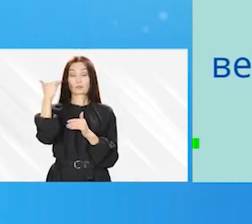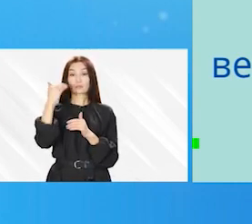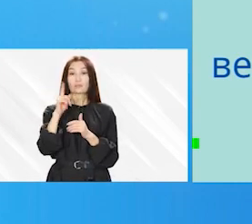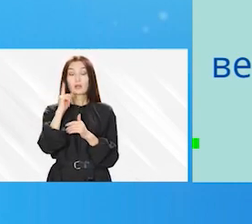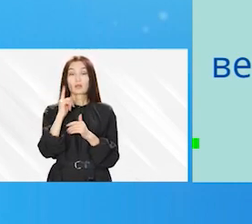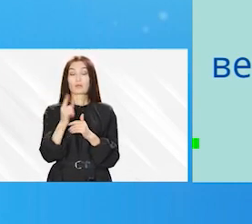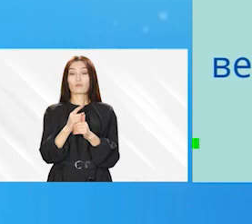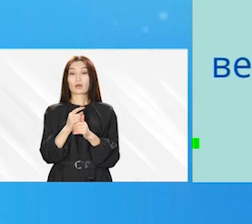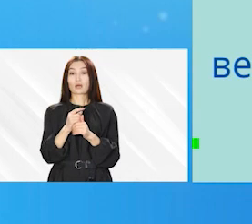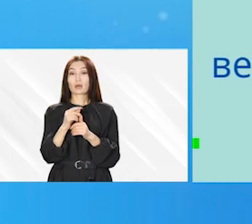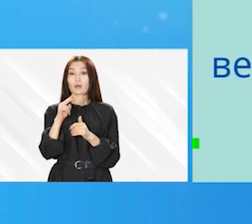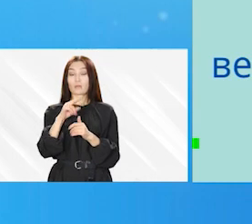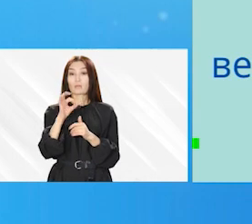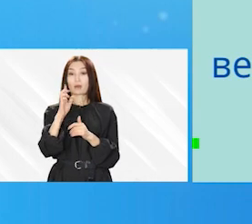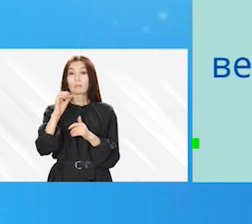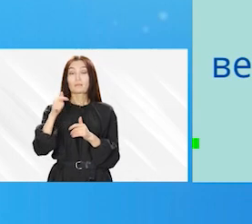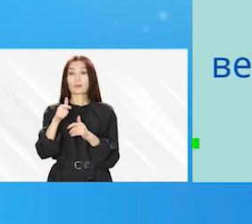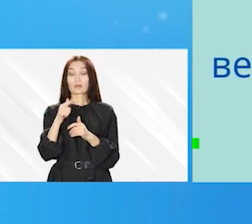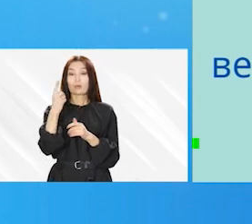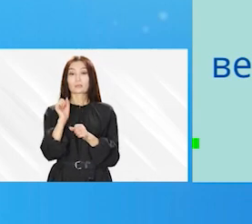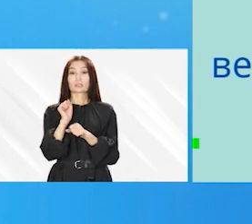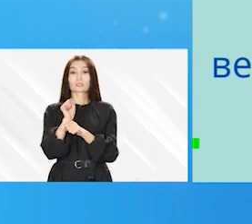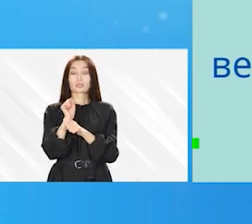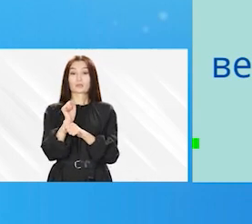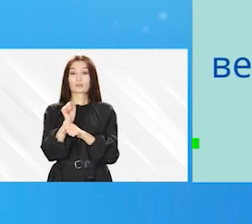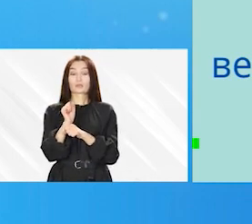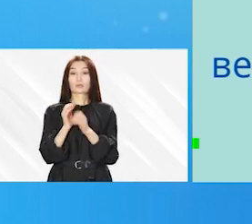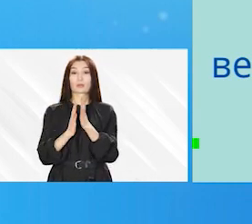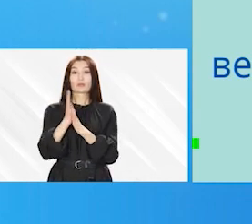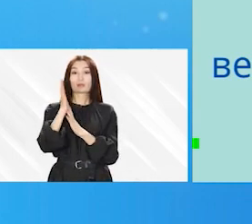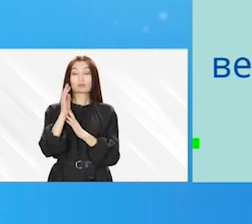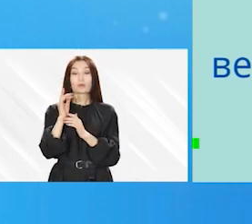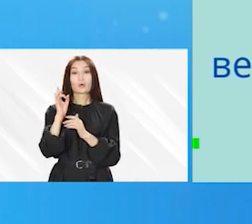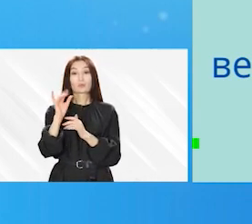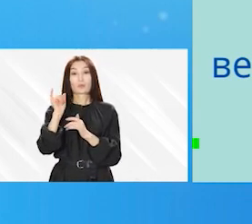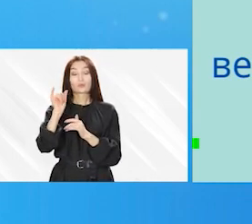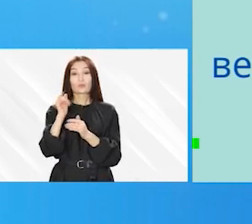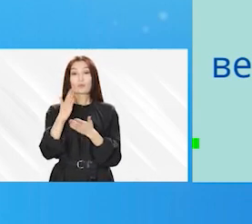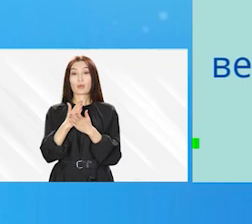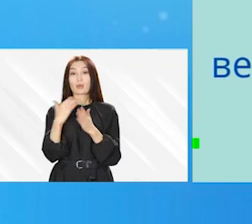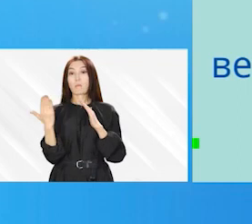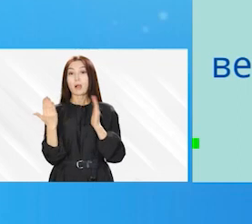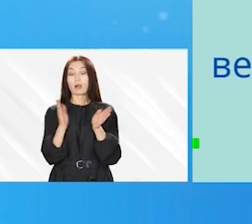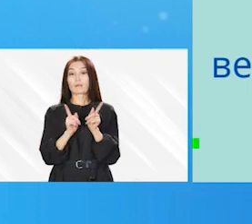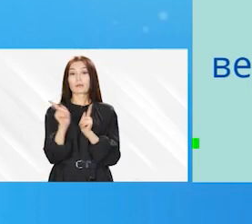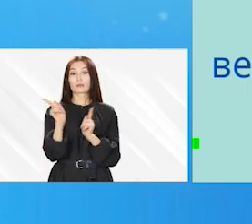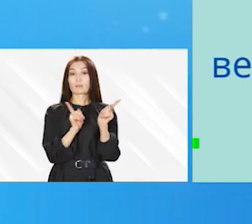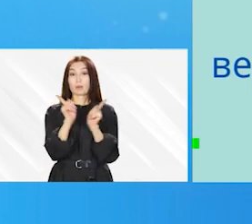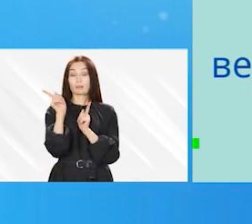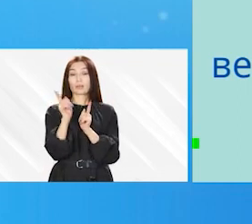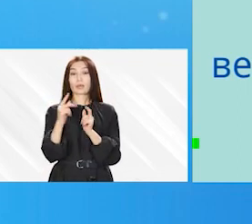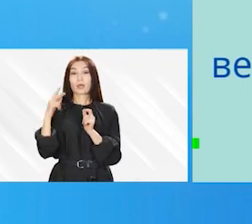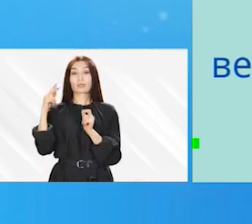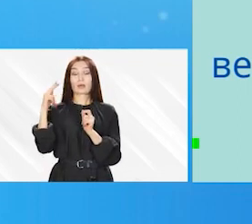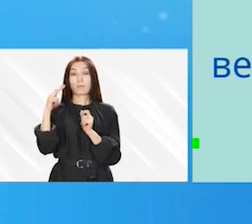в у дульного растения и побег перестанет растет длина но зато у него появятся боковые побеги срежьте